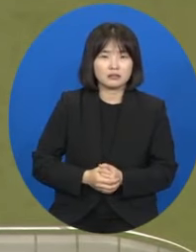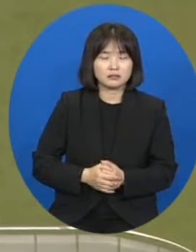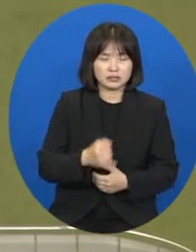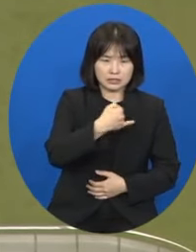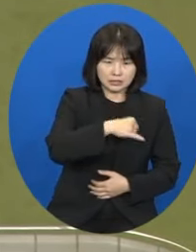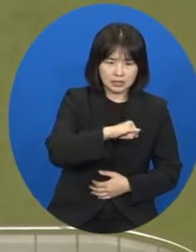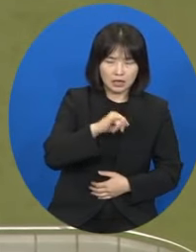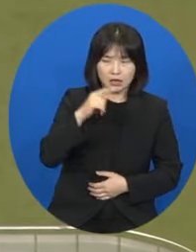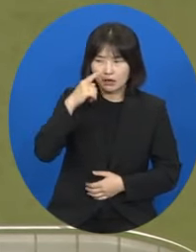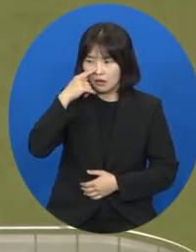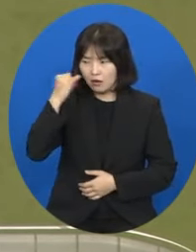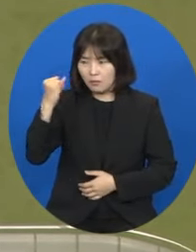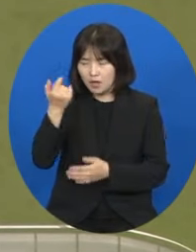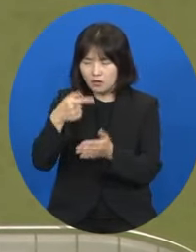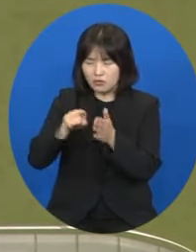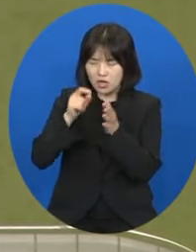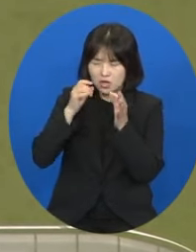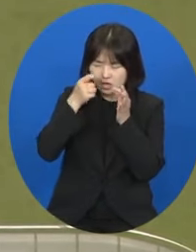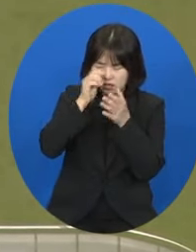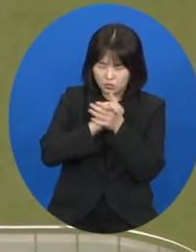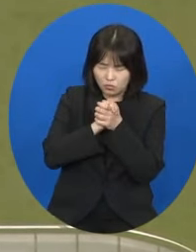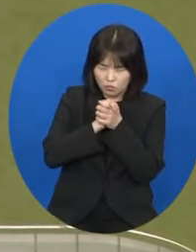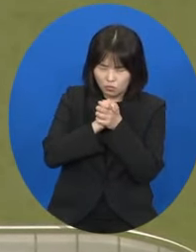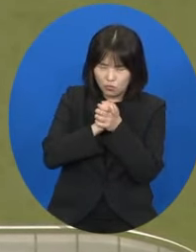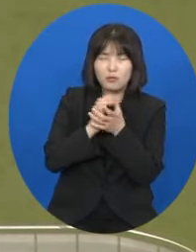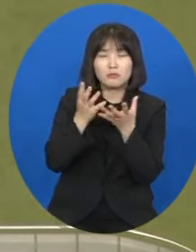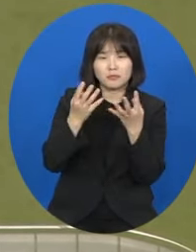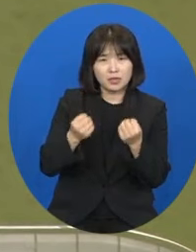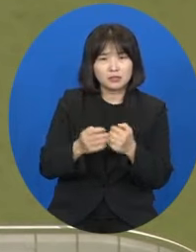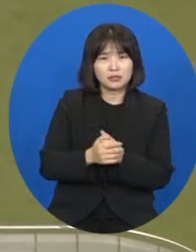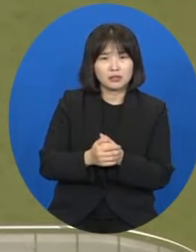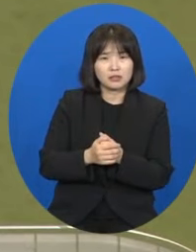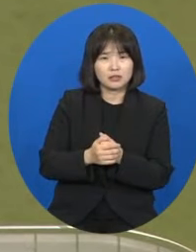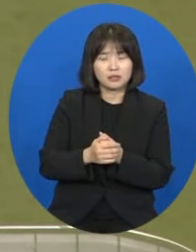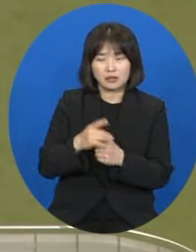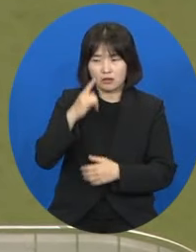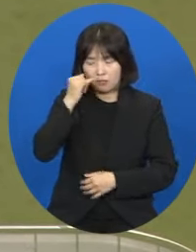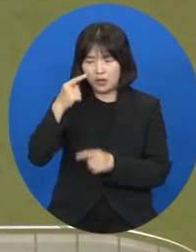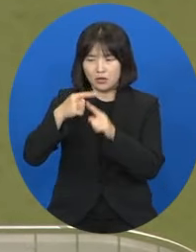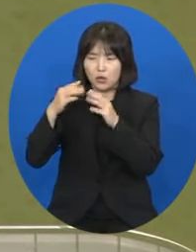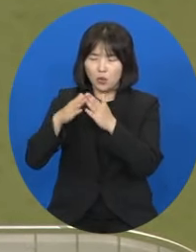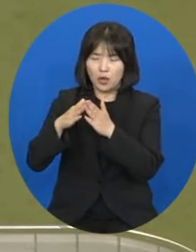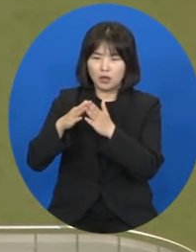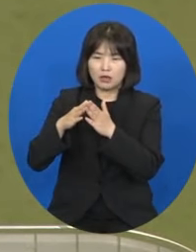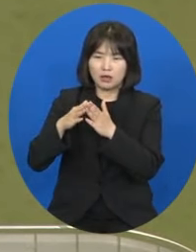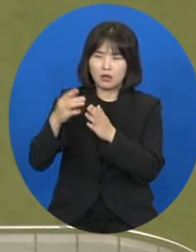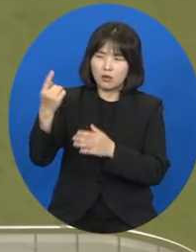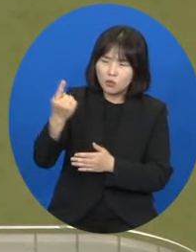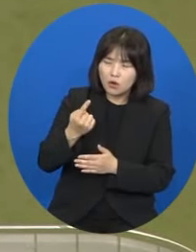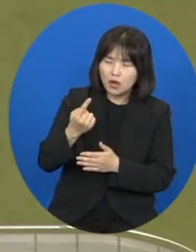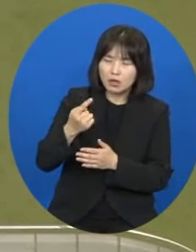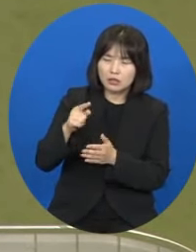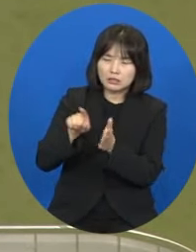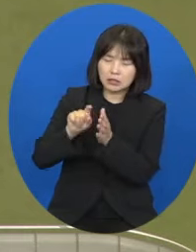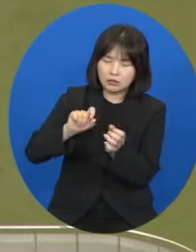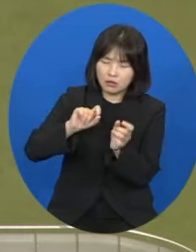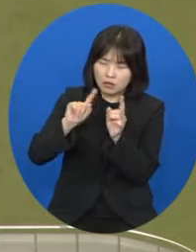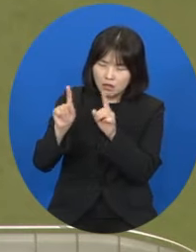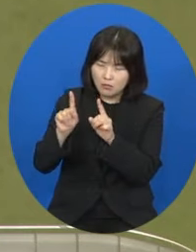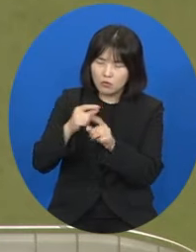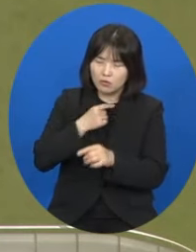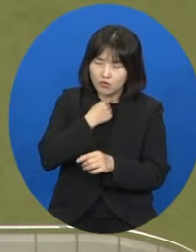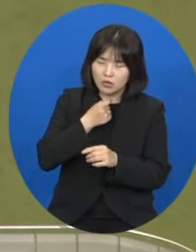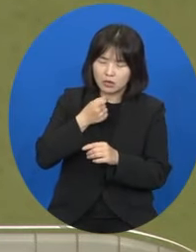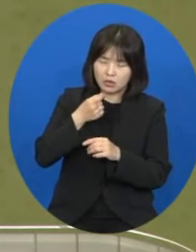어머님을 위해서 얼마나 기도했겠습니까? 어머님이 한 교회에 정착하셔서 그 신앙을 잘 회복하시길 원하는 마음에